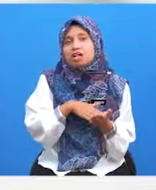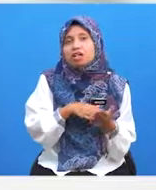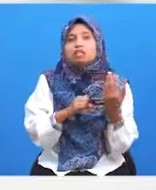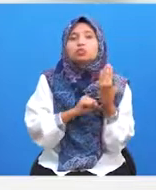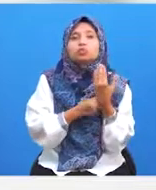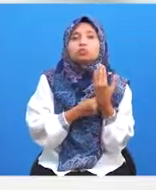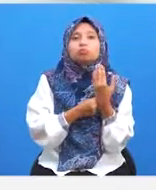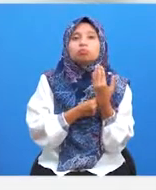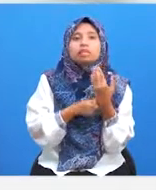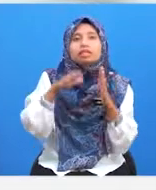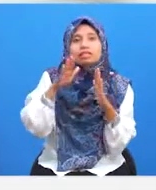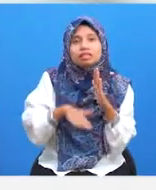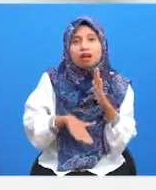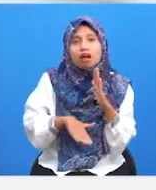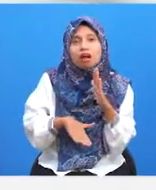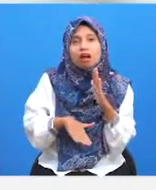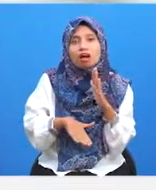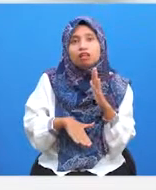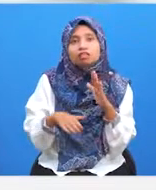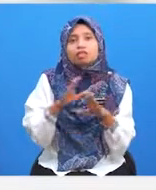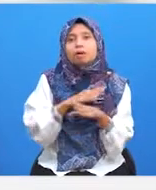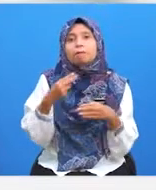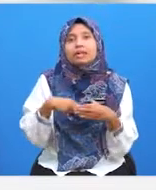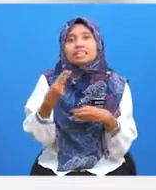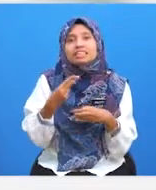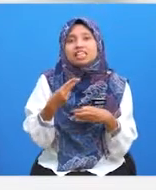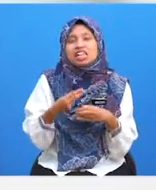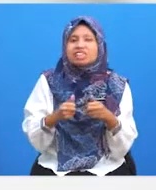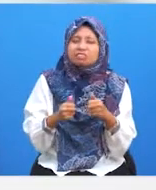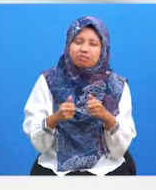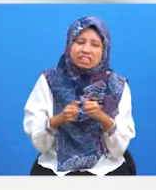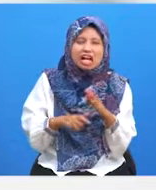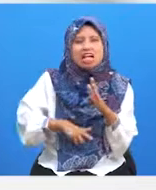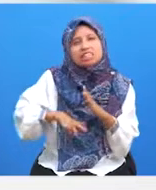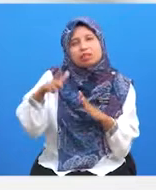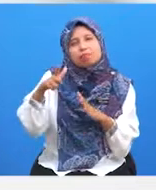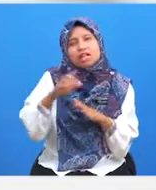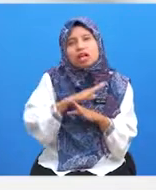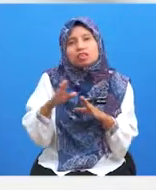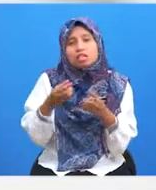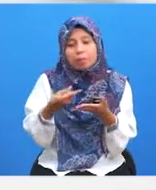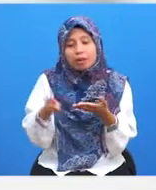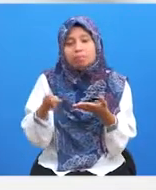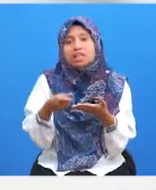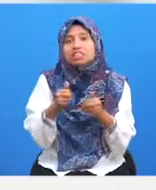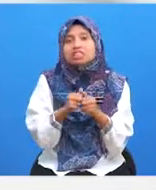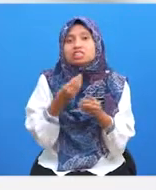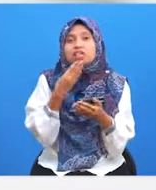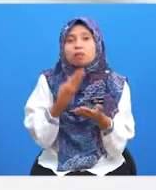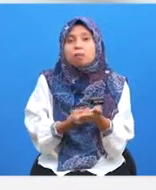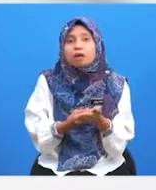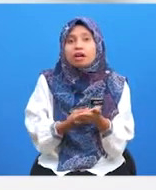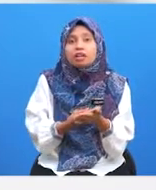keuangan yang terhadap tidak dapat diabaikan dengan optimum dan tidak dilanjutkan dalam aktiviti